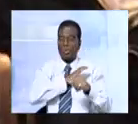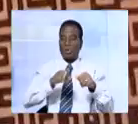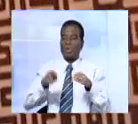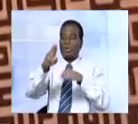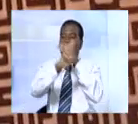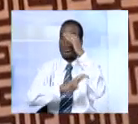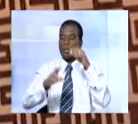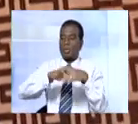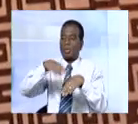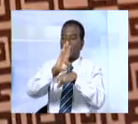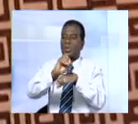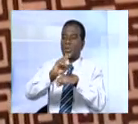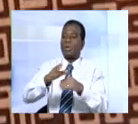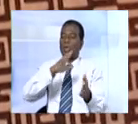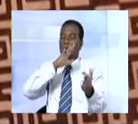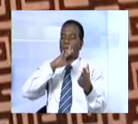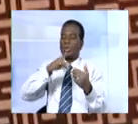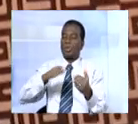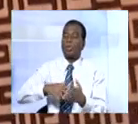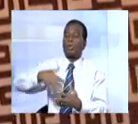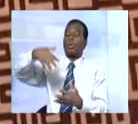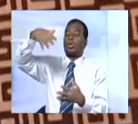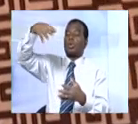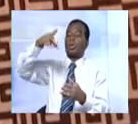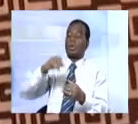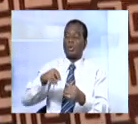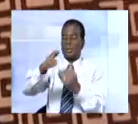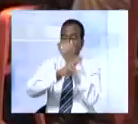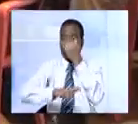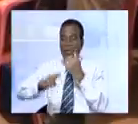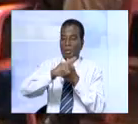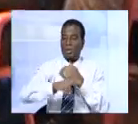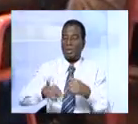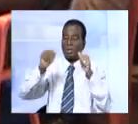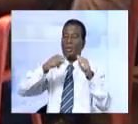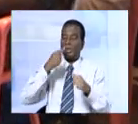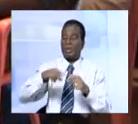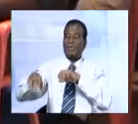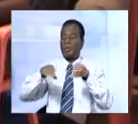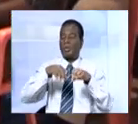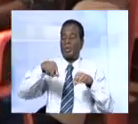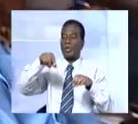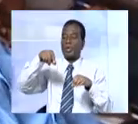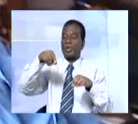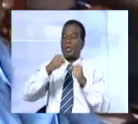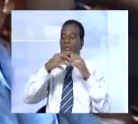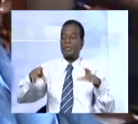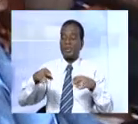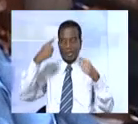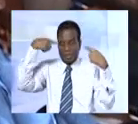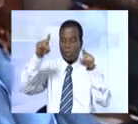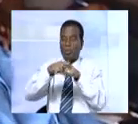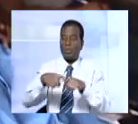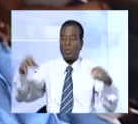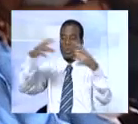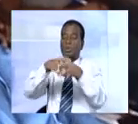régional de Boisfli, l'espoir d'une prospérité de la région de la Maraoué ne peut être réalisable sans l'entente, la